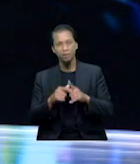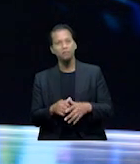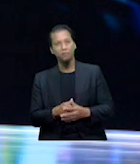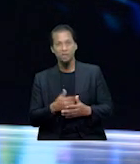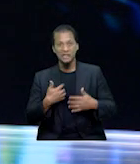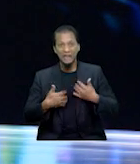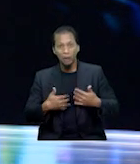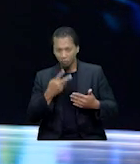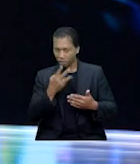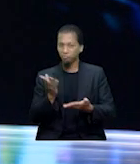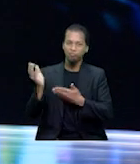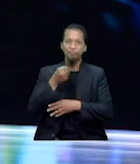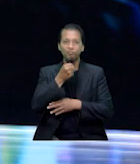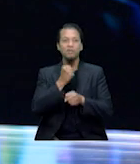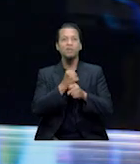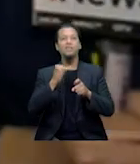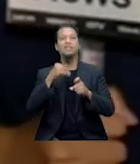Gisel yang Rahma